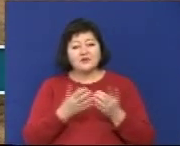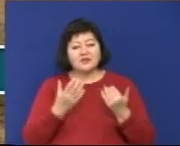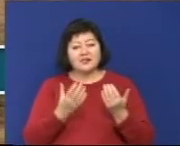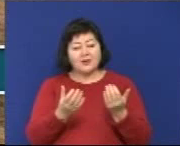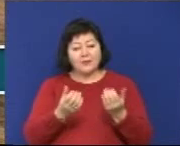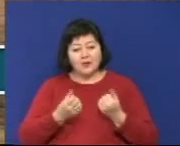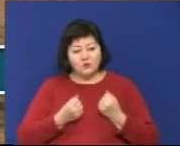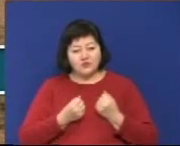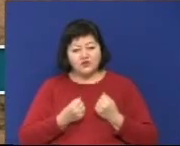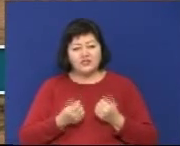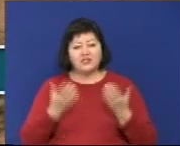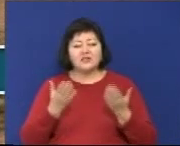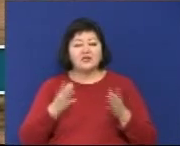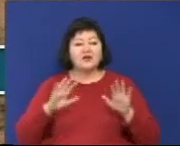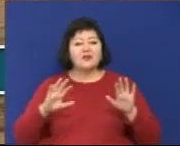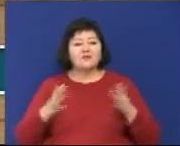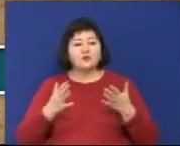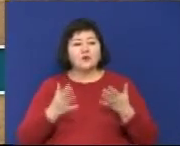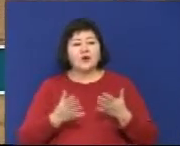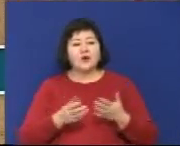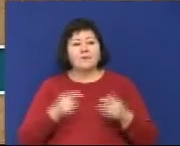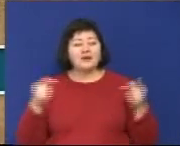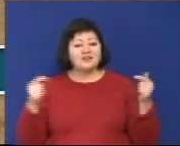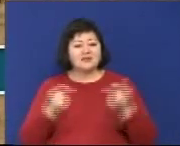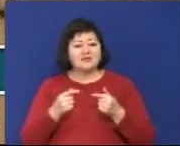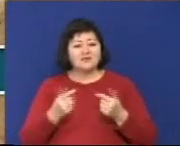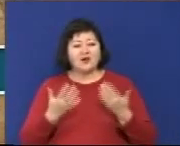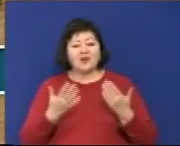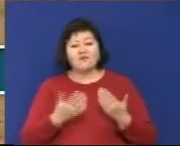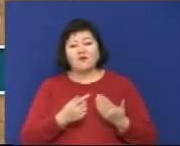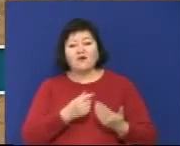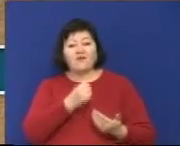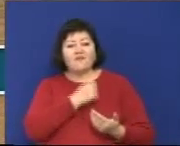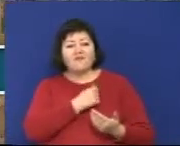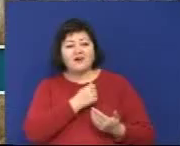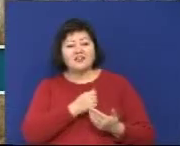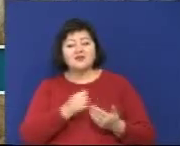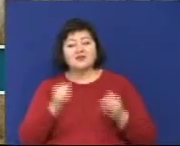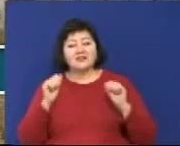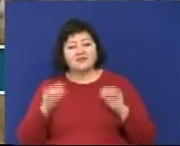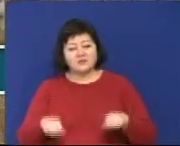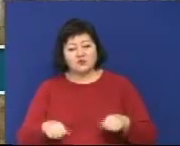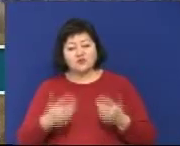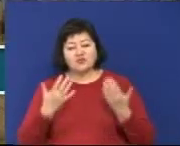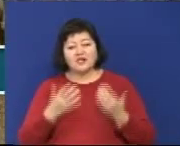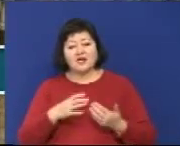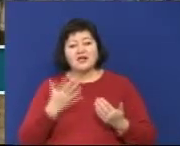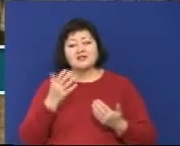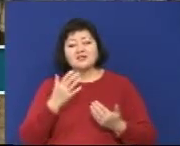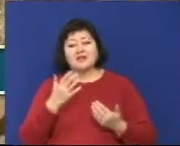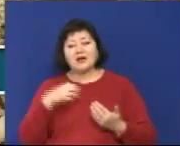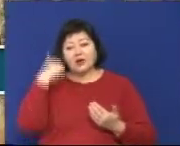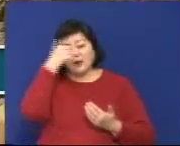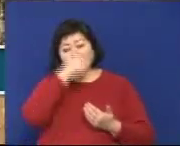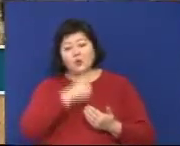о действующем или вероятном противнике, его военных ресурсах, возможностях и уязвимости. За годы развития